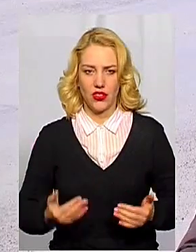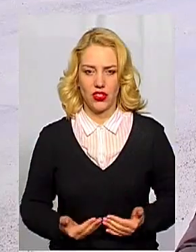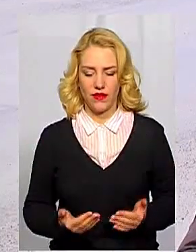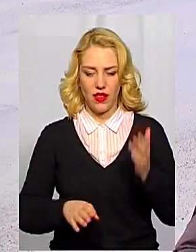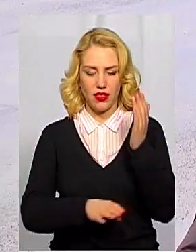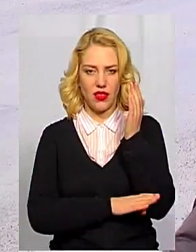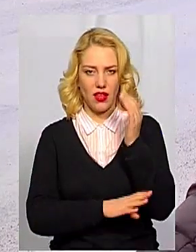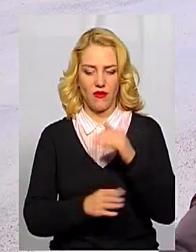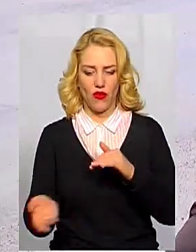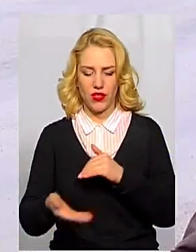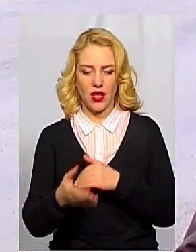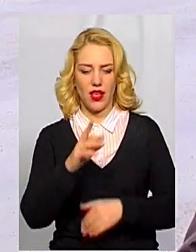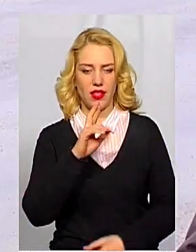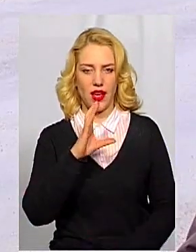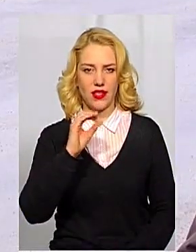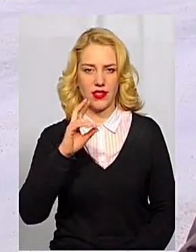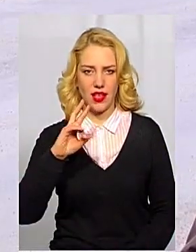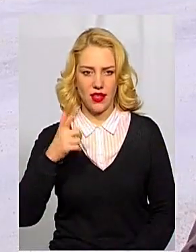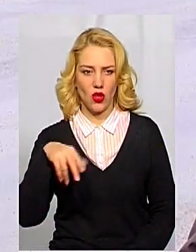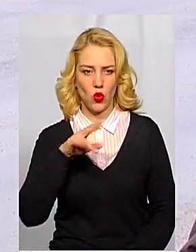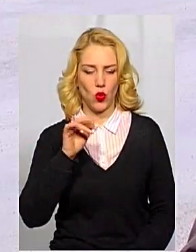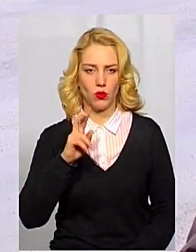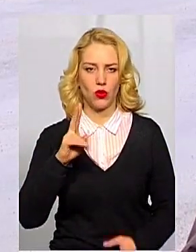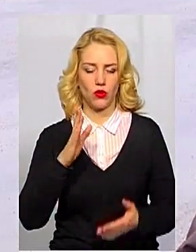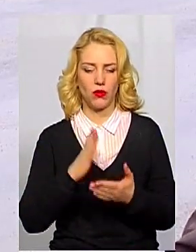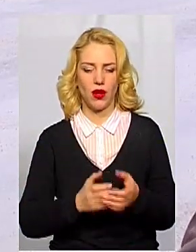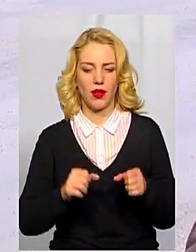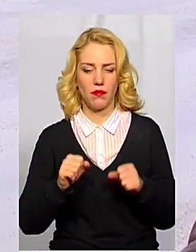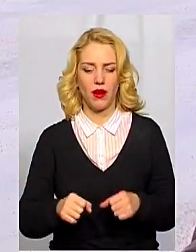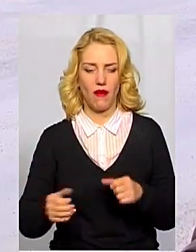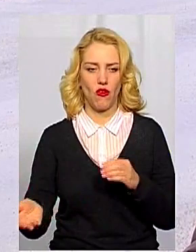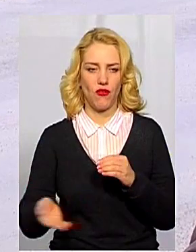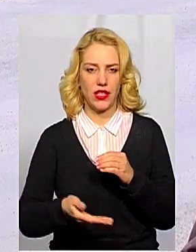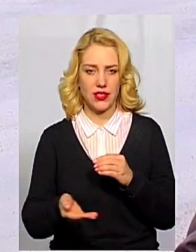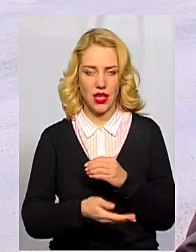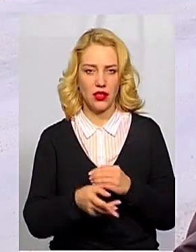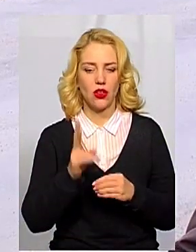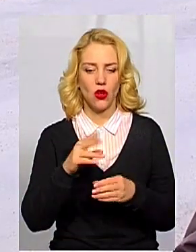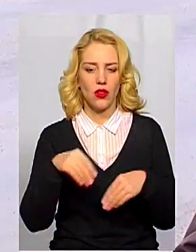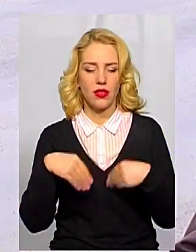і вирізають ясені, дуби. Хто це на це має право вирізати? Хто дав дозвіл на це?